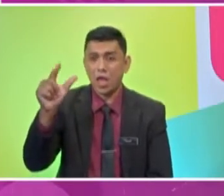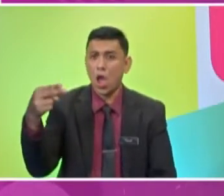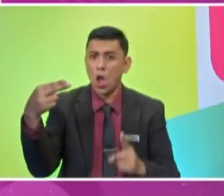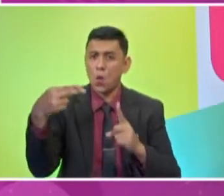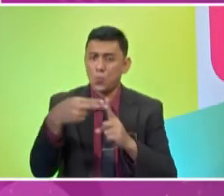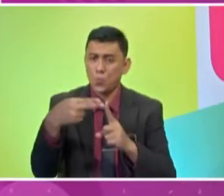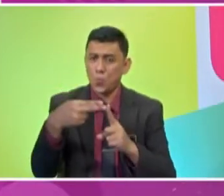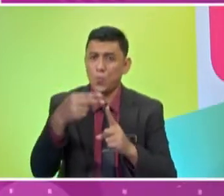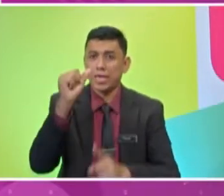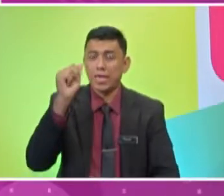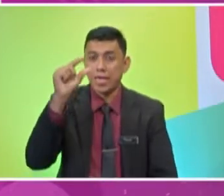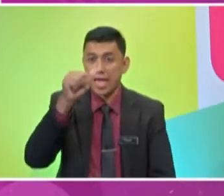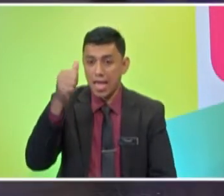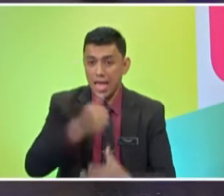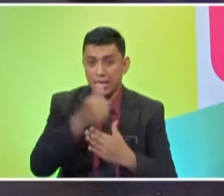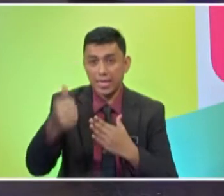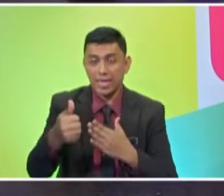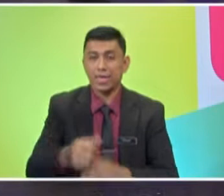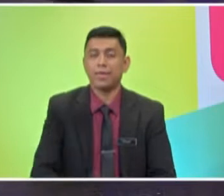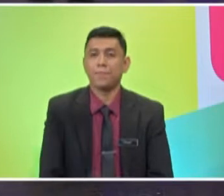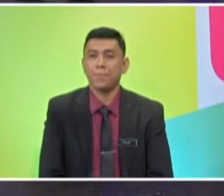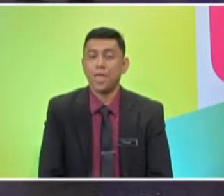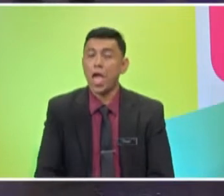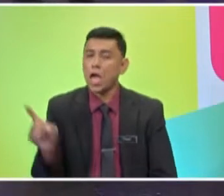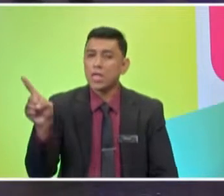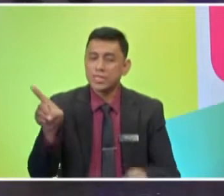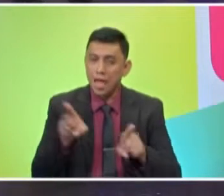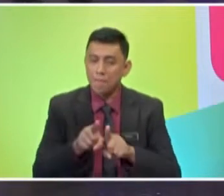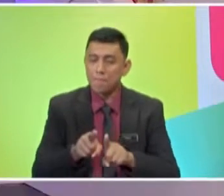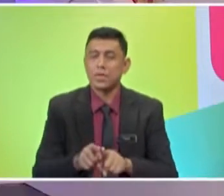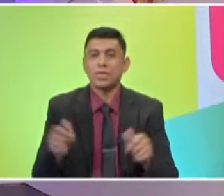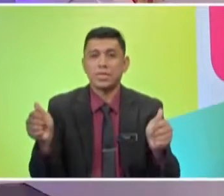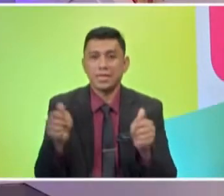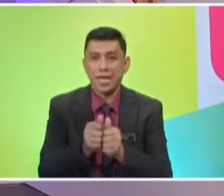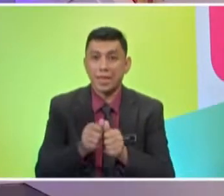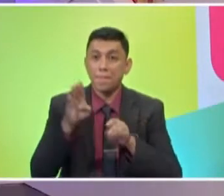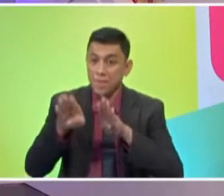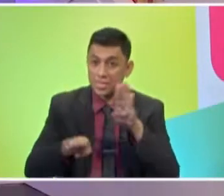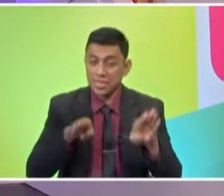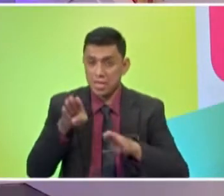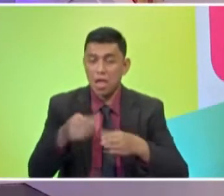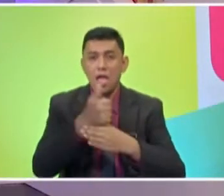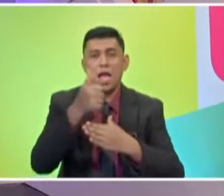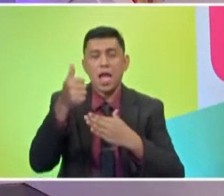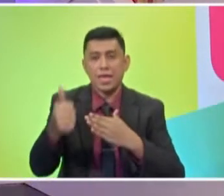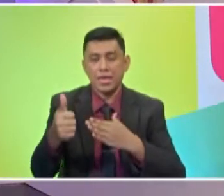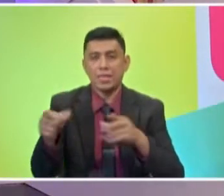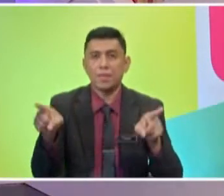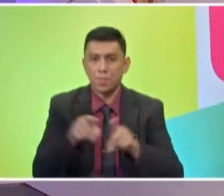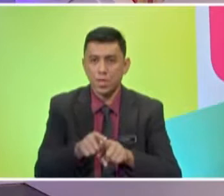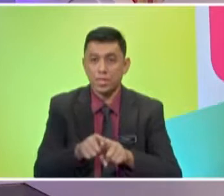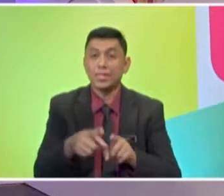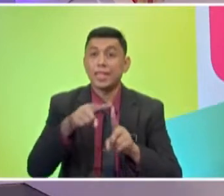K-A-L. Motosikal. Dia sama macam basikal tapi akhir dia sama. Tapi sebutan dia tak